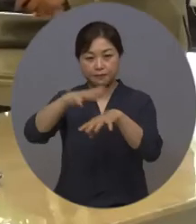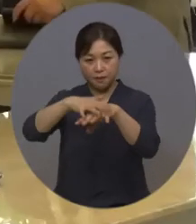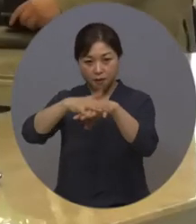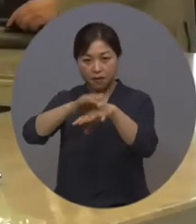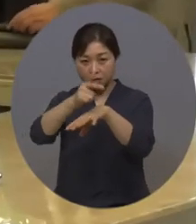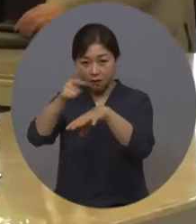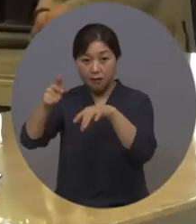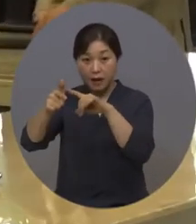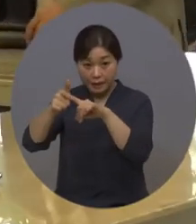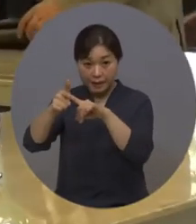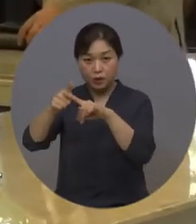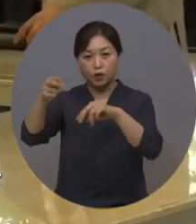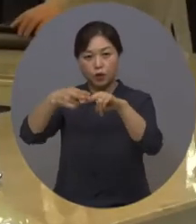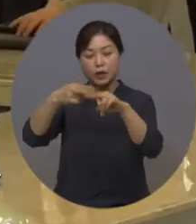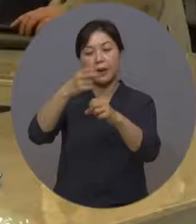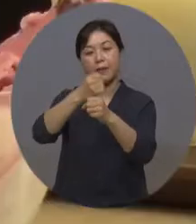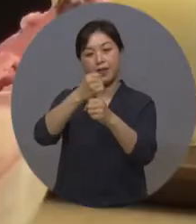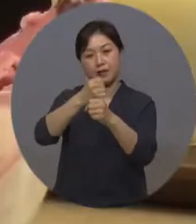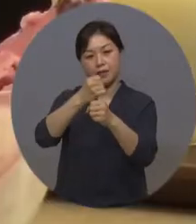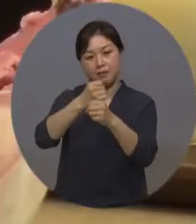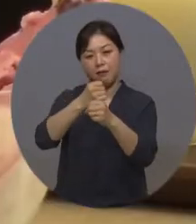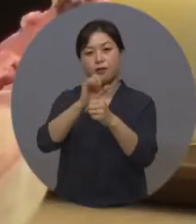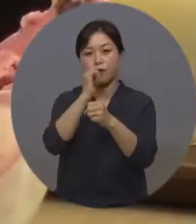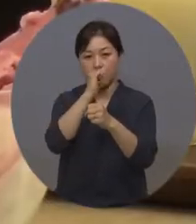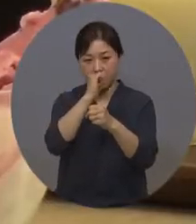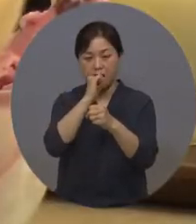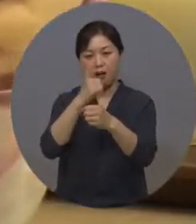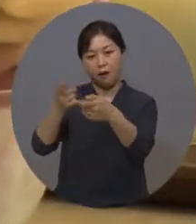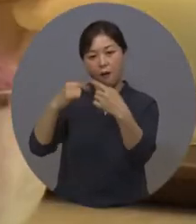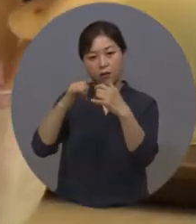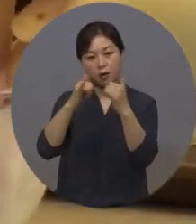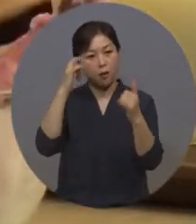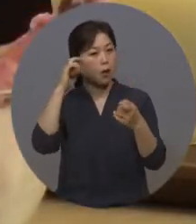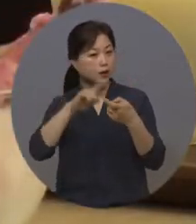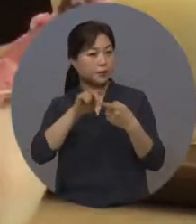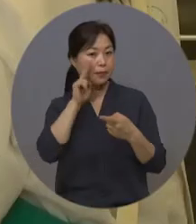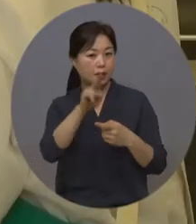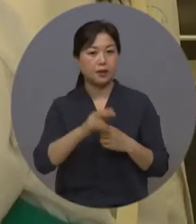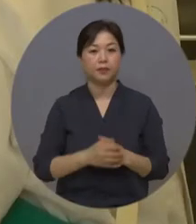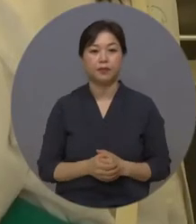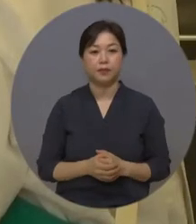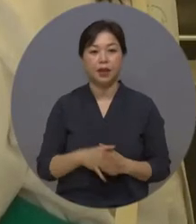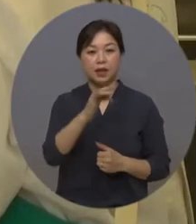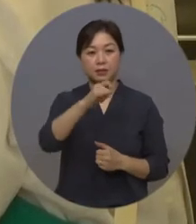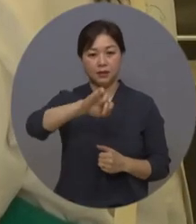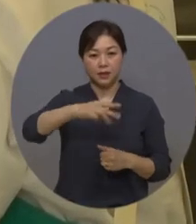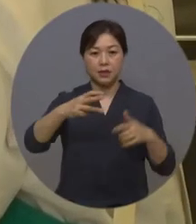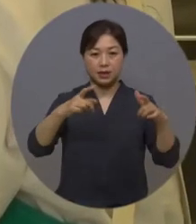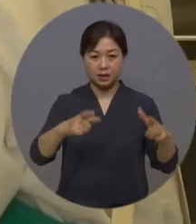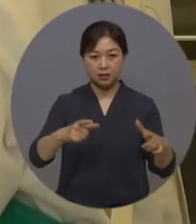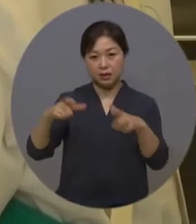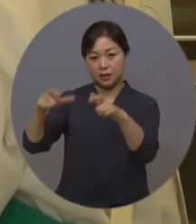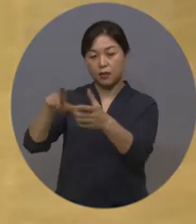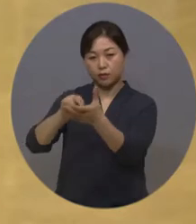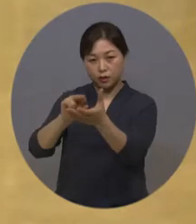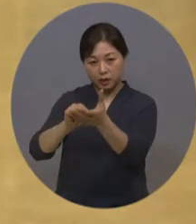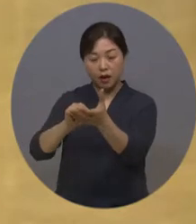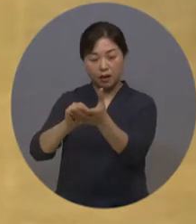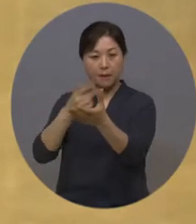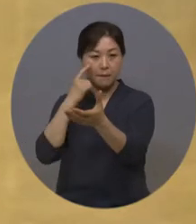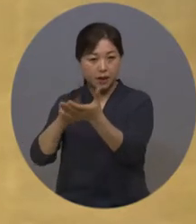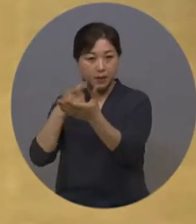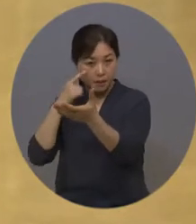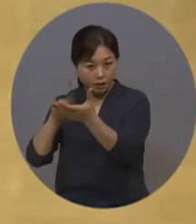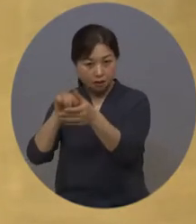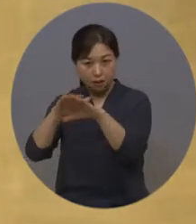다양한 요리 레시피 를 선보여 참석자들의 눈길을 끌었습니다 임실군 은 지역 문제를 스스로 찾아보고